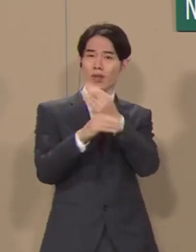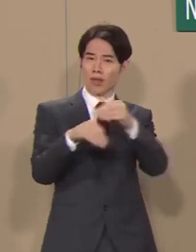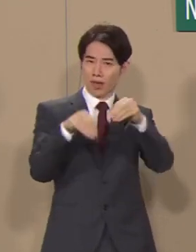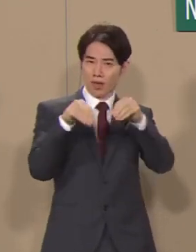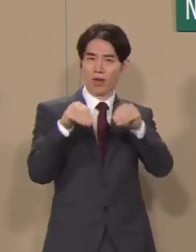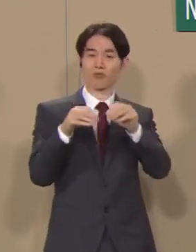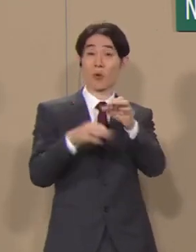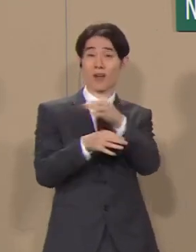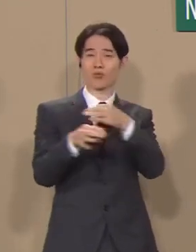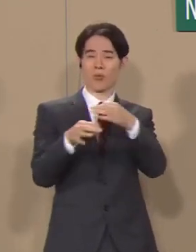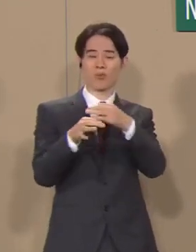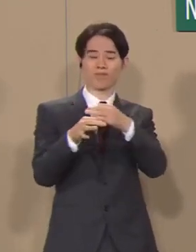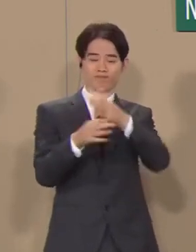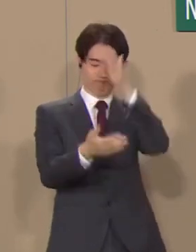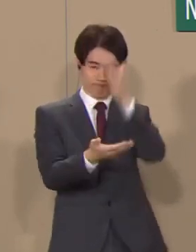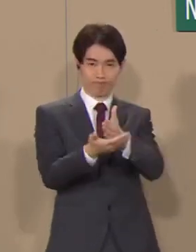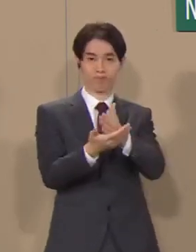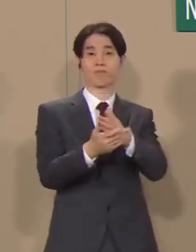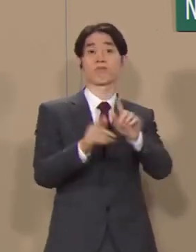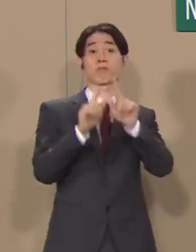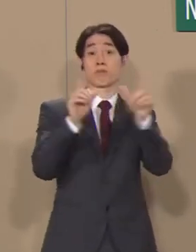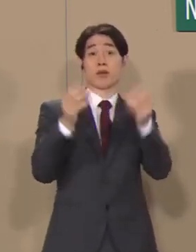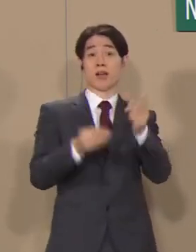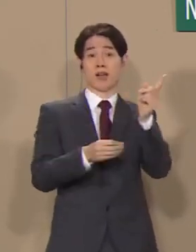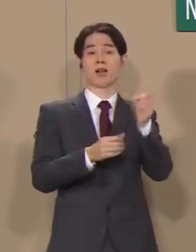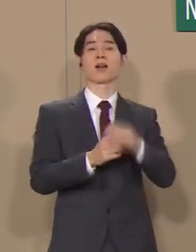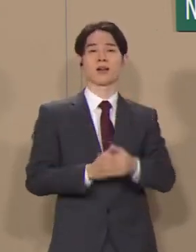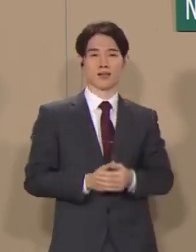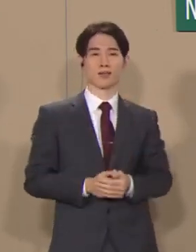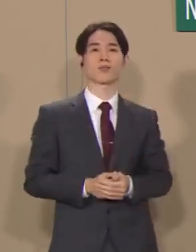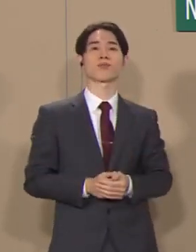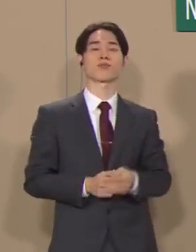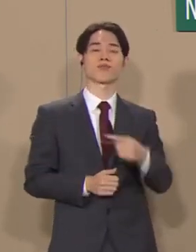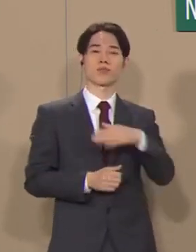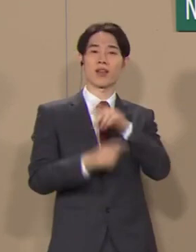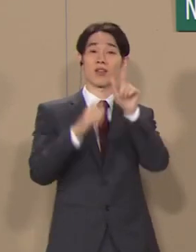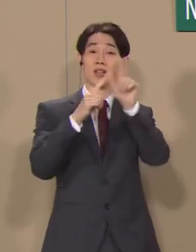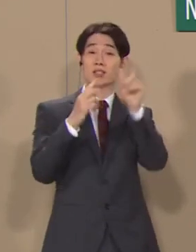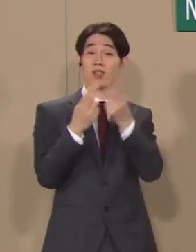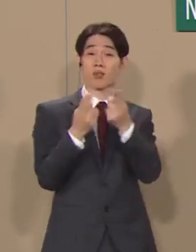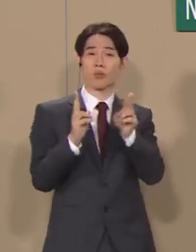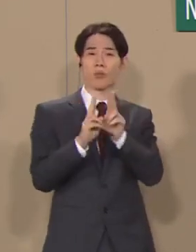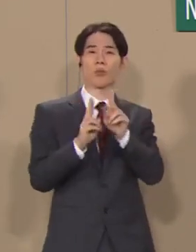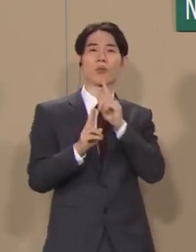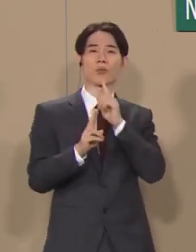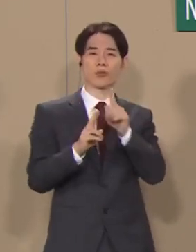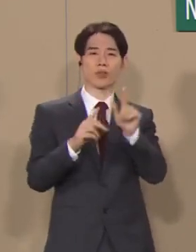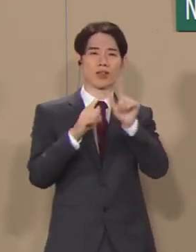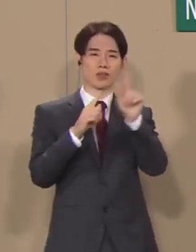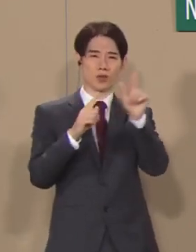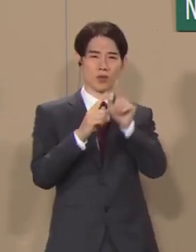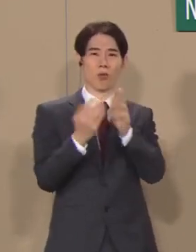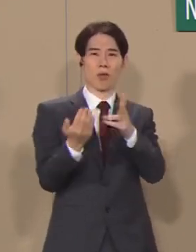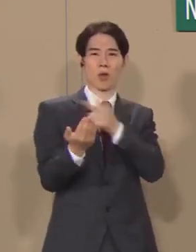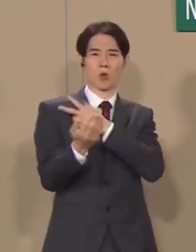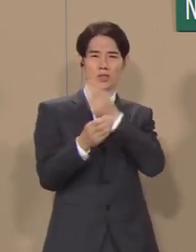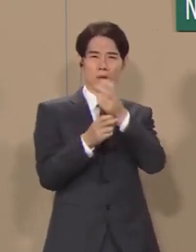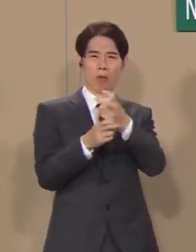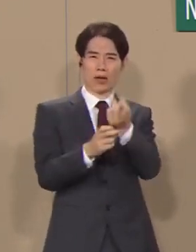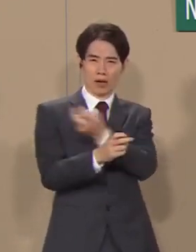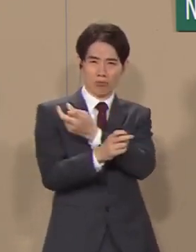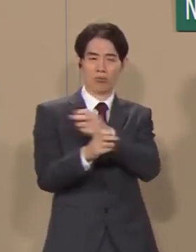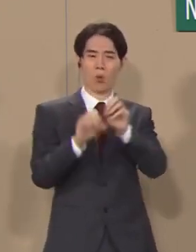活動を廃止すると明言しましたこれも我々 nhk 等が nhk の弁護士法違反や